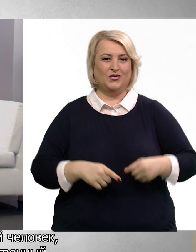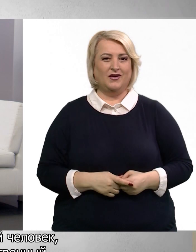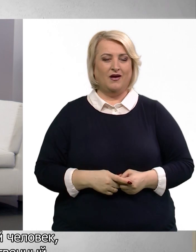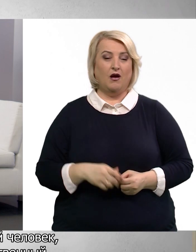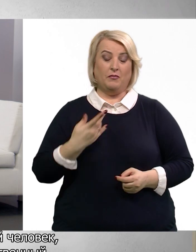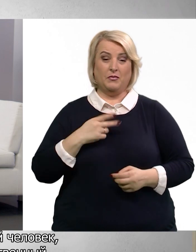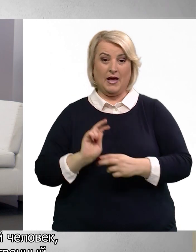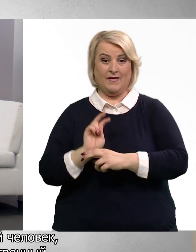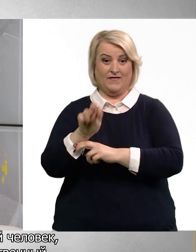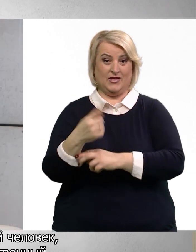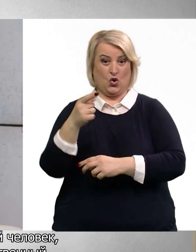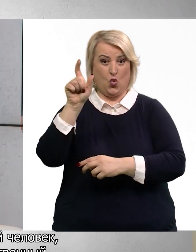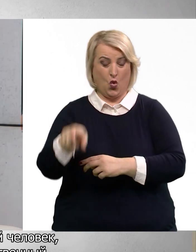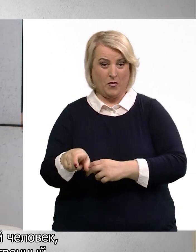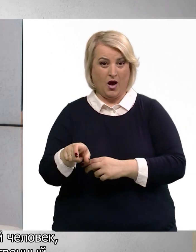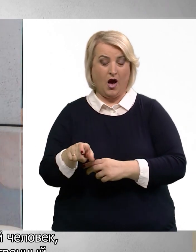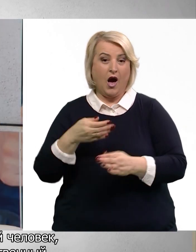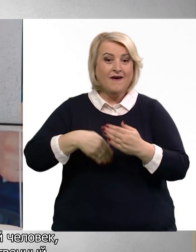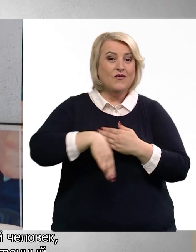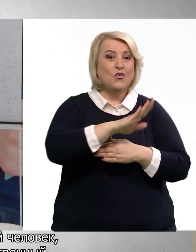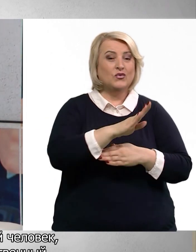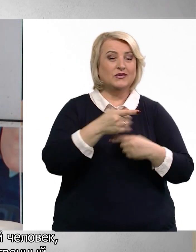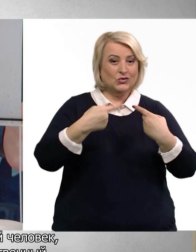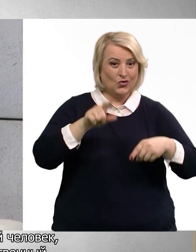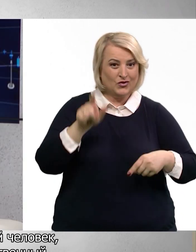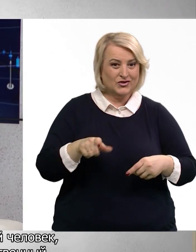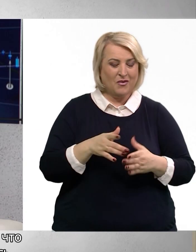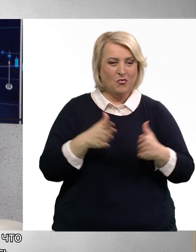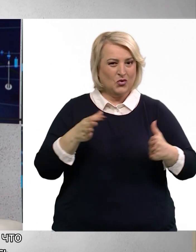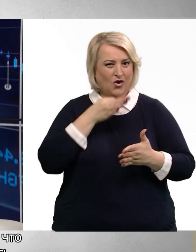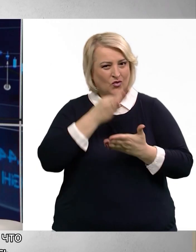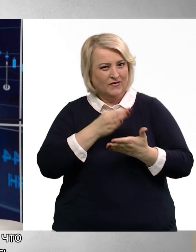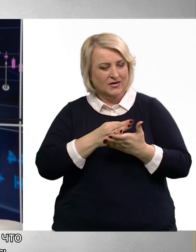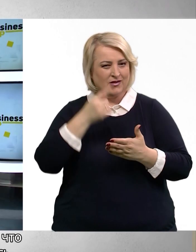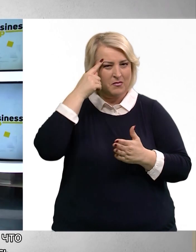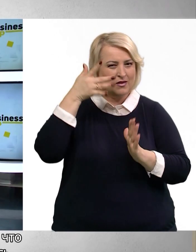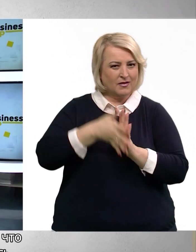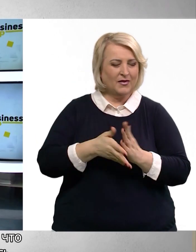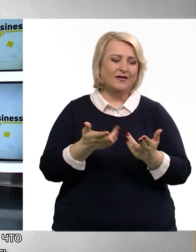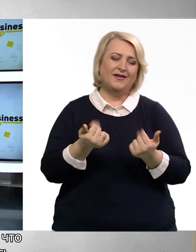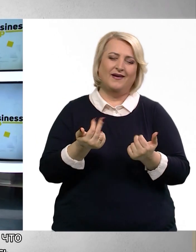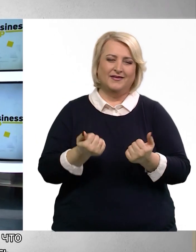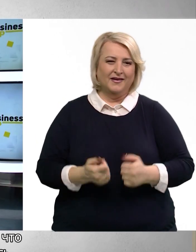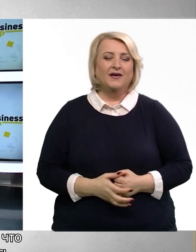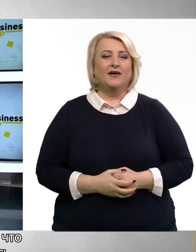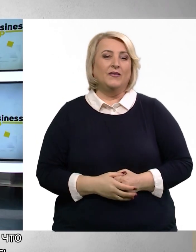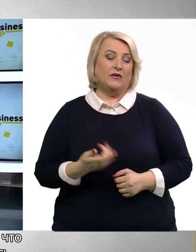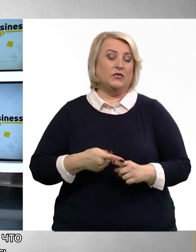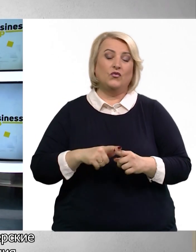Intră un om, un tânăr, și iese un altul cu mai multă responsabilitate și înțelegere. Cu siguranță. Și este foarte important că Junior